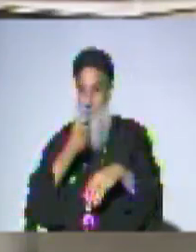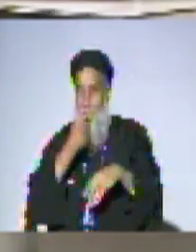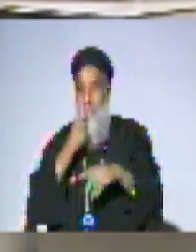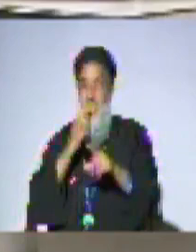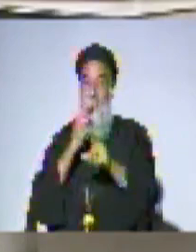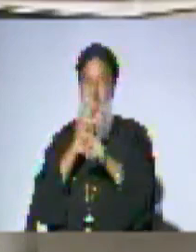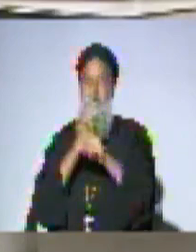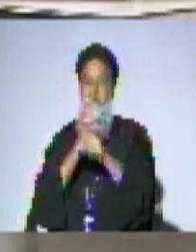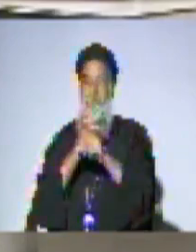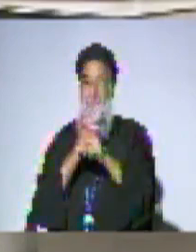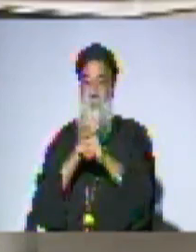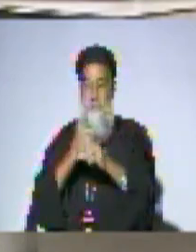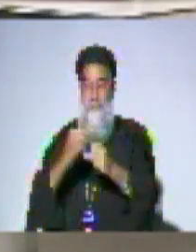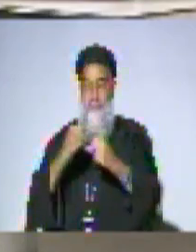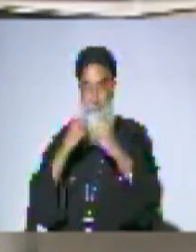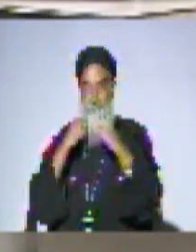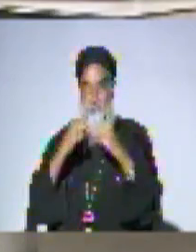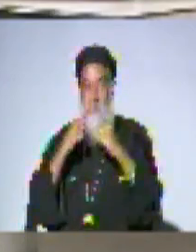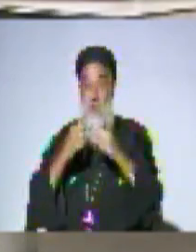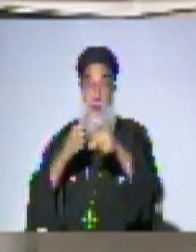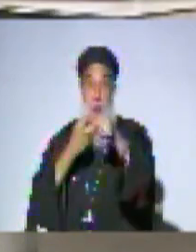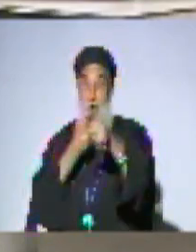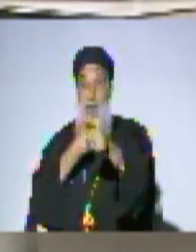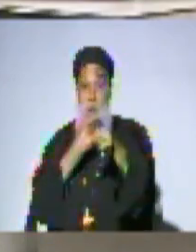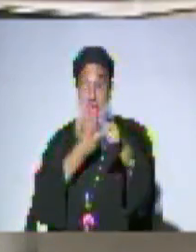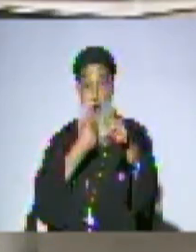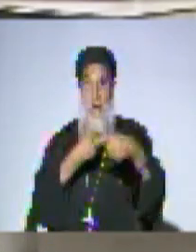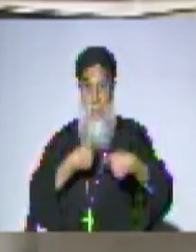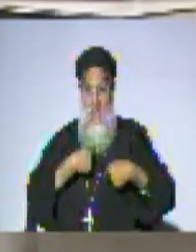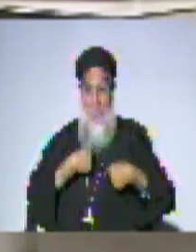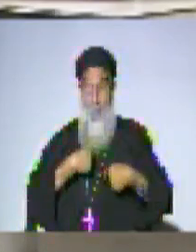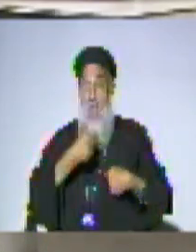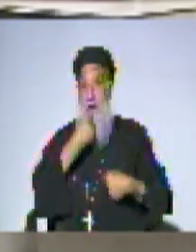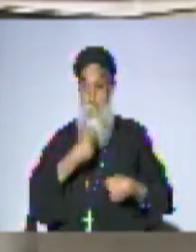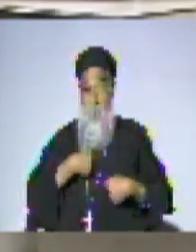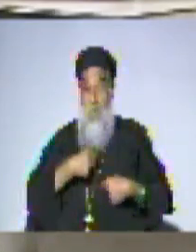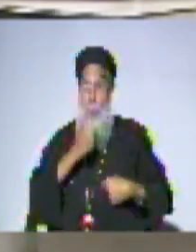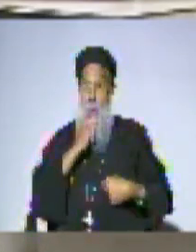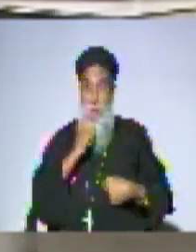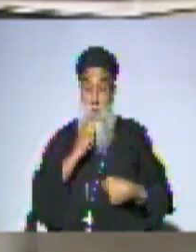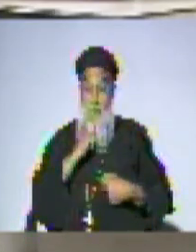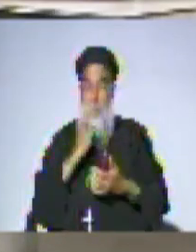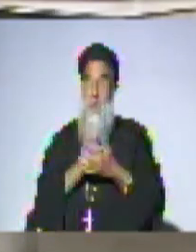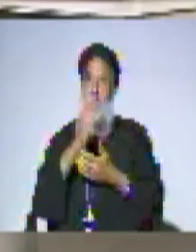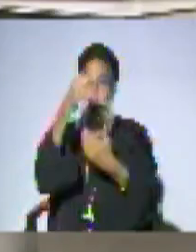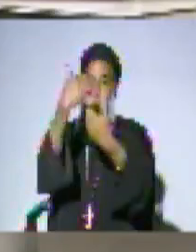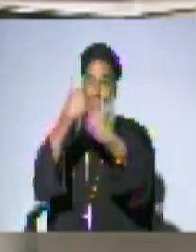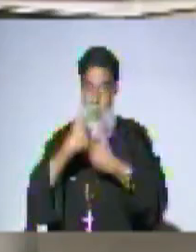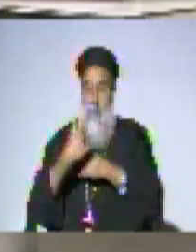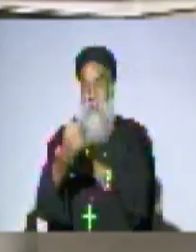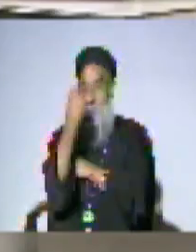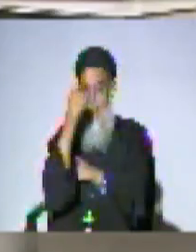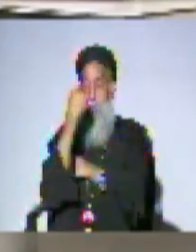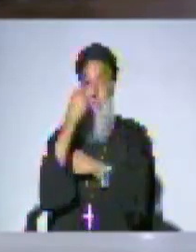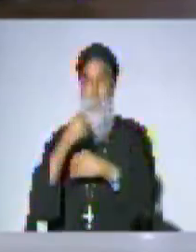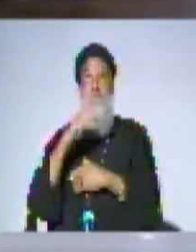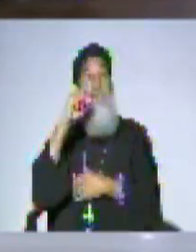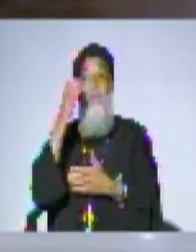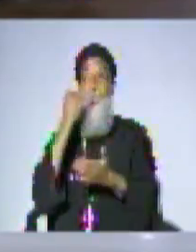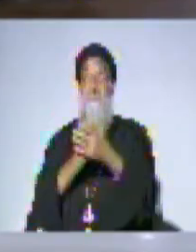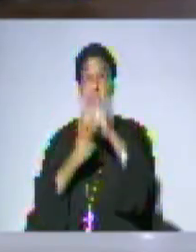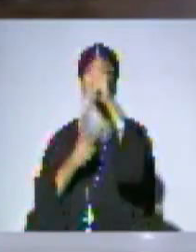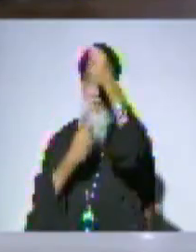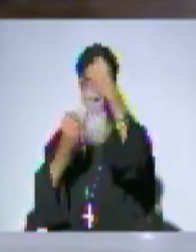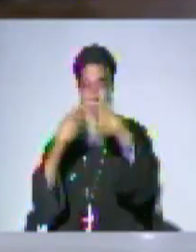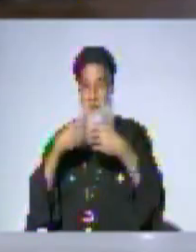قدام ربنا يمتلئ قوة، يعني الله قوي صاحب السلطان. طبعا، عشان